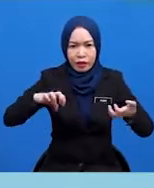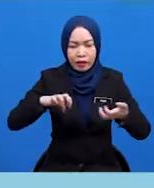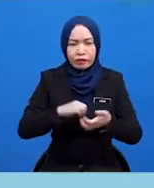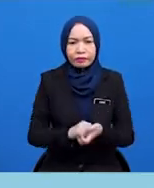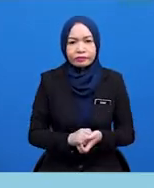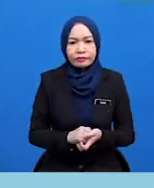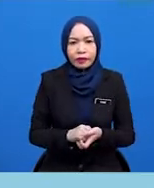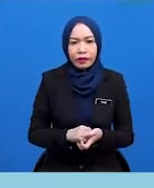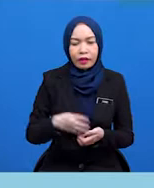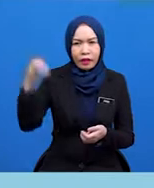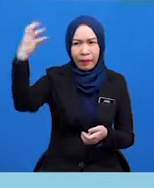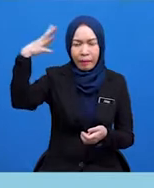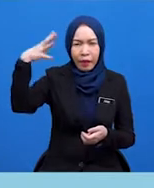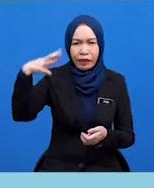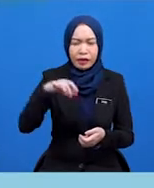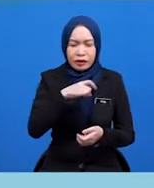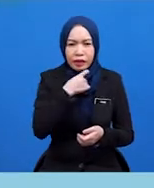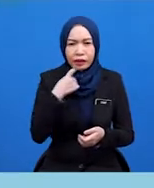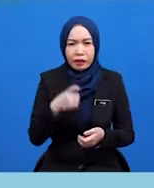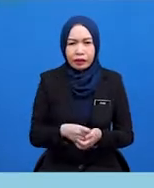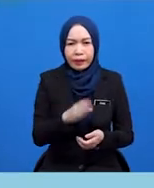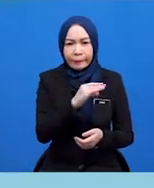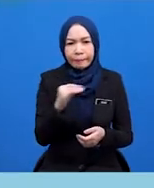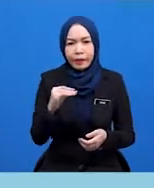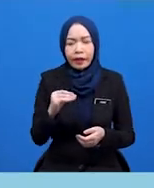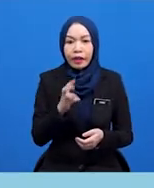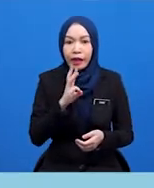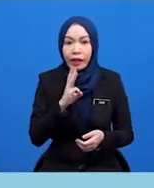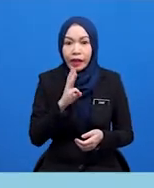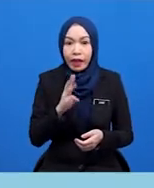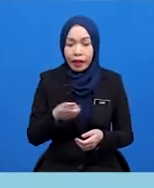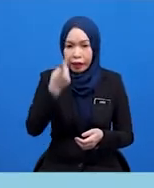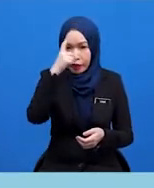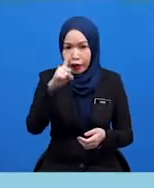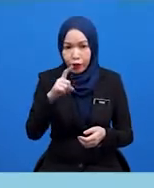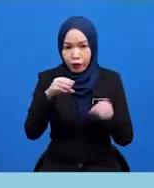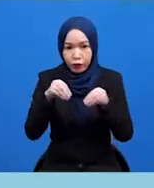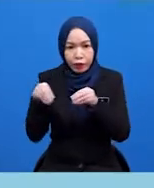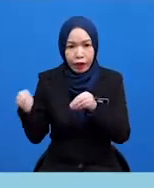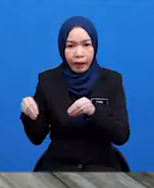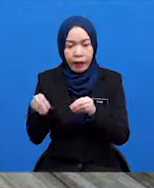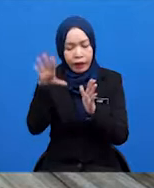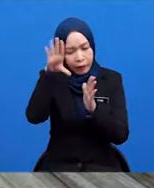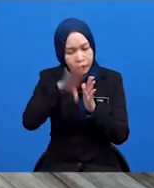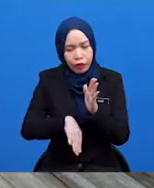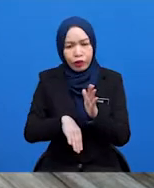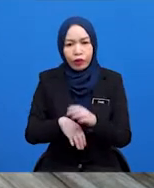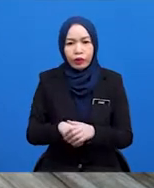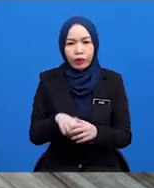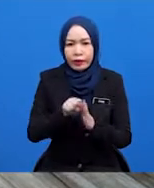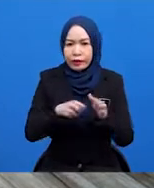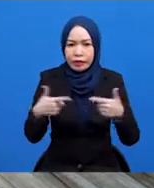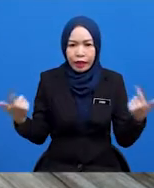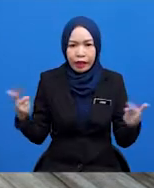dan ini boleh menjejaskan bekalan air kepada tanaman seperti tanaman padi sawah. Selain itu,